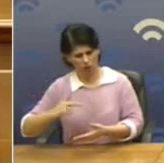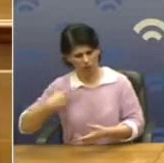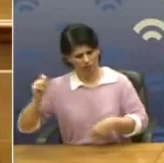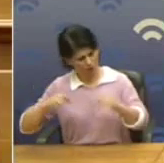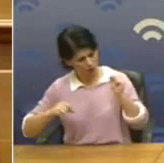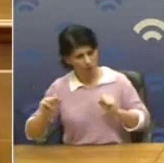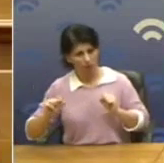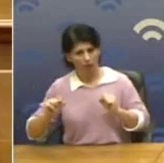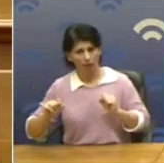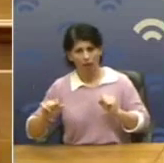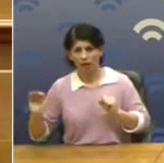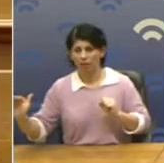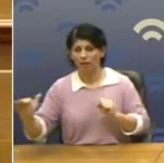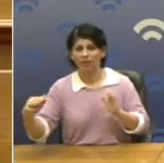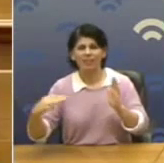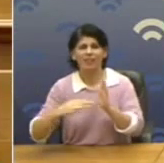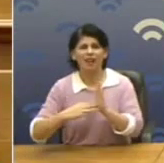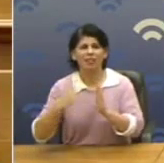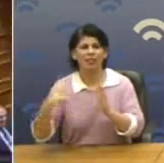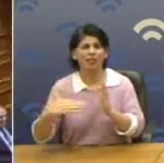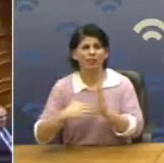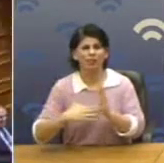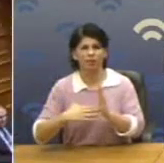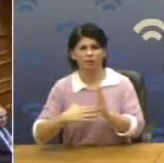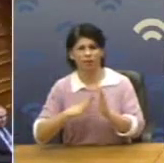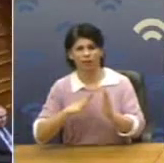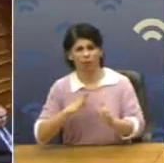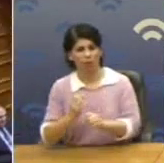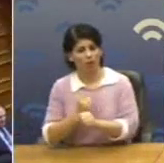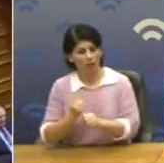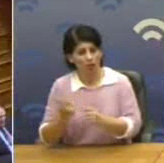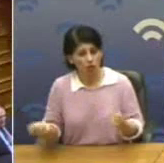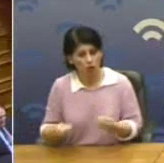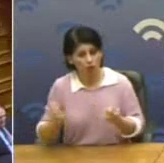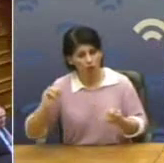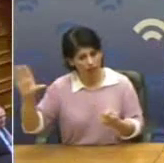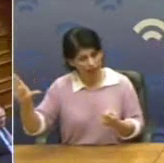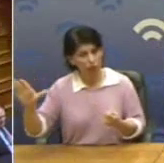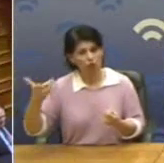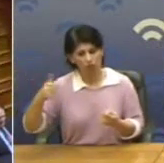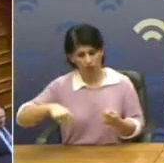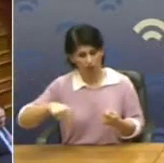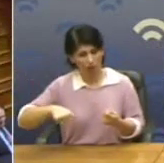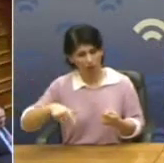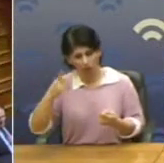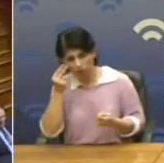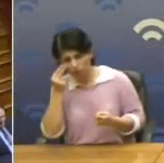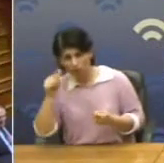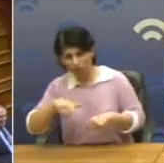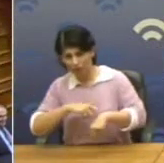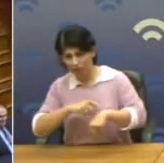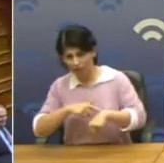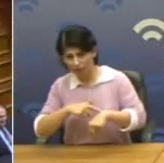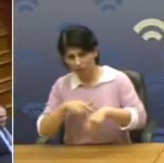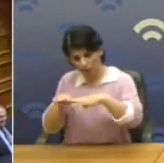στους χιλιάδες, εκατοντάδες χιλιάδες ανθρώπους, στους εργαζόμενους. Αυτούς που είναι έξω και αυτούς που είναι εδώ πάνω και μας παρακολουθούν. Και από